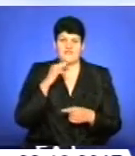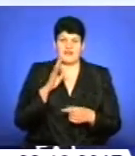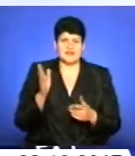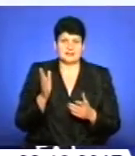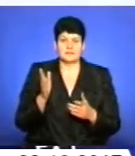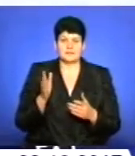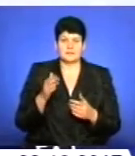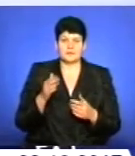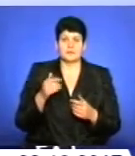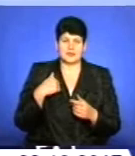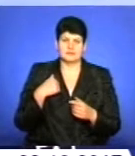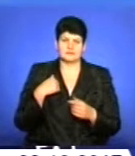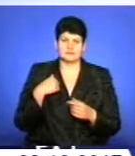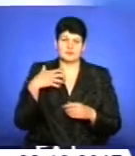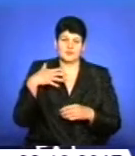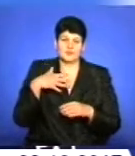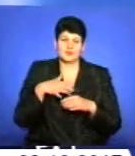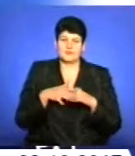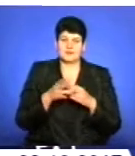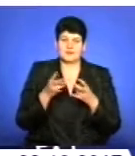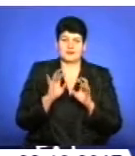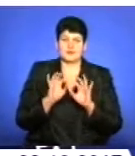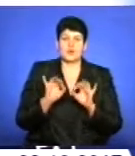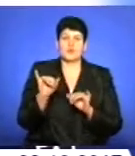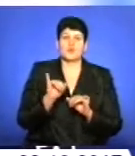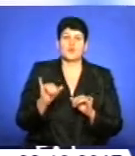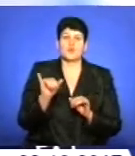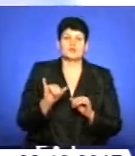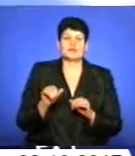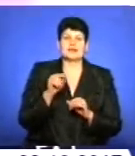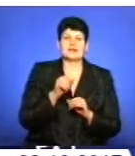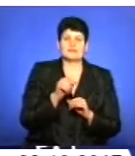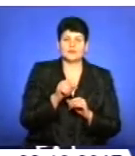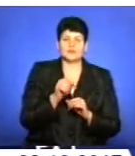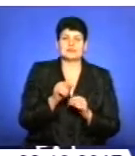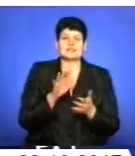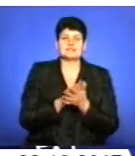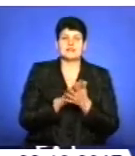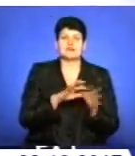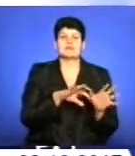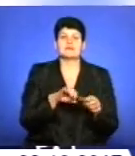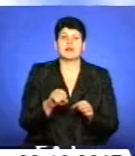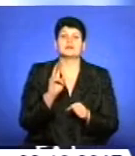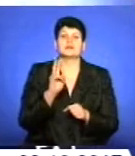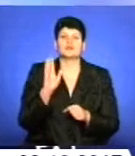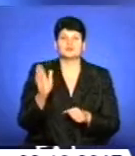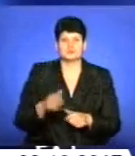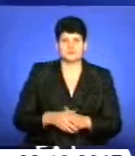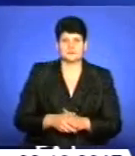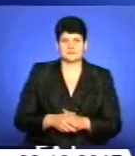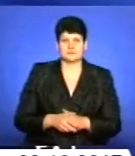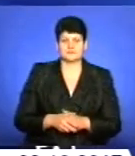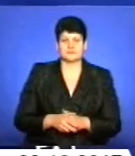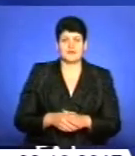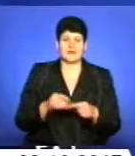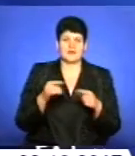ми догадуємося, не треба коментувати, куди з цих контейнерів буде діватися папір, який можна в щось використати. А решта